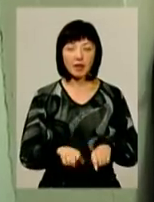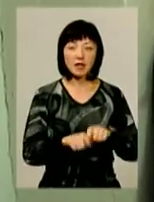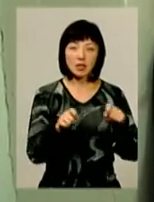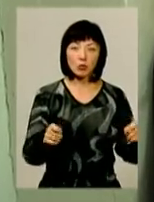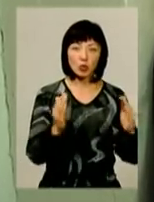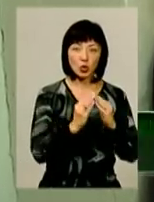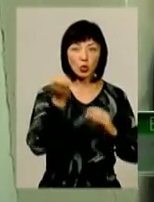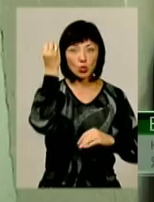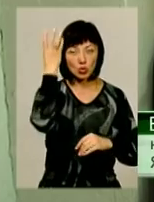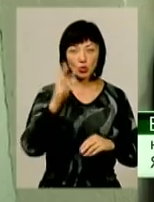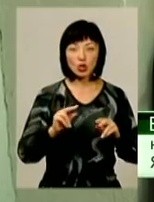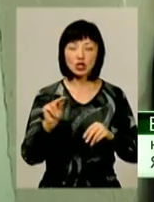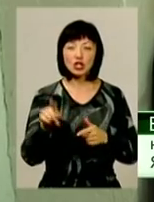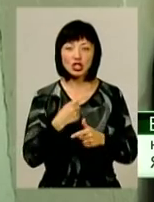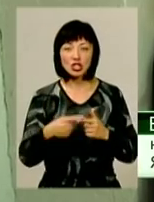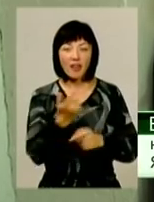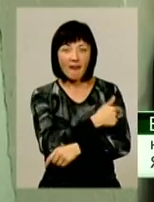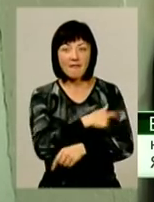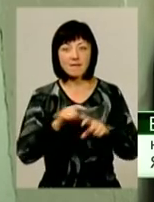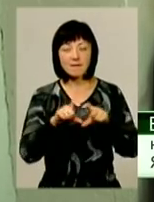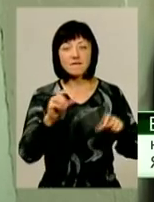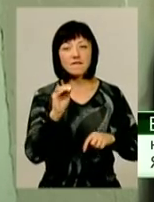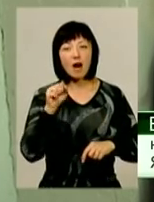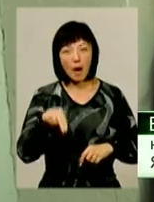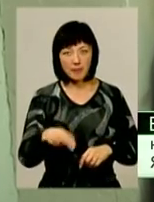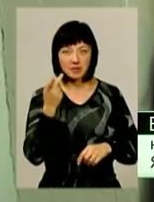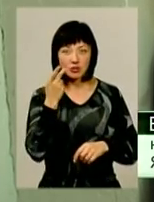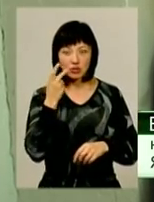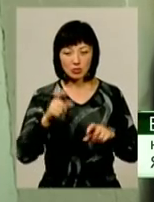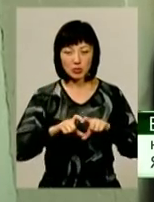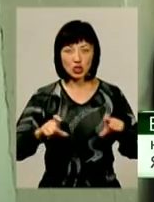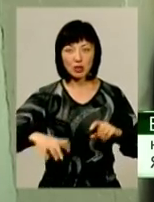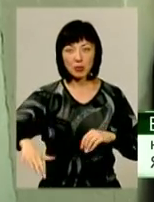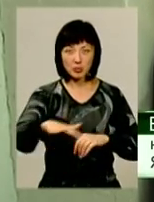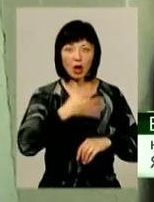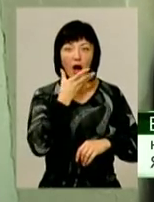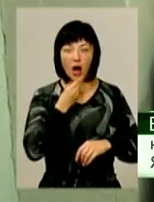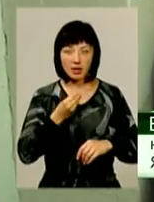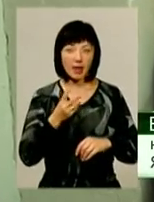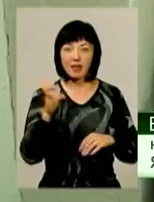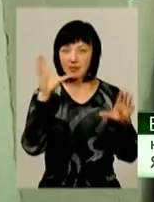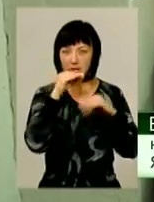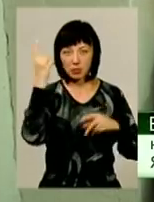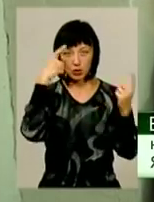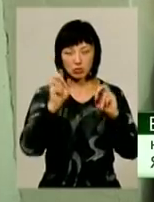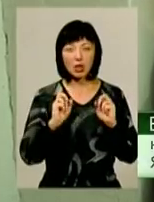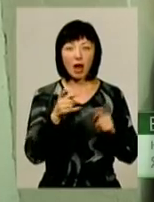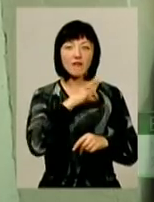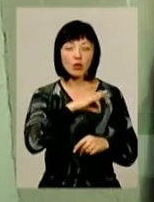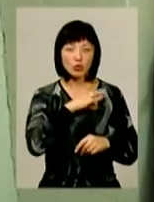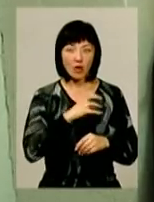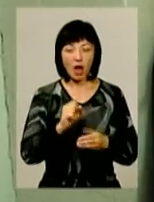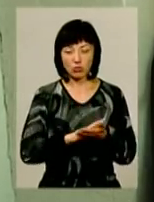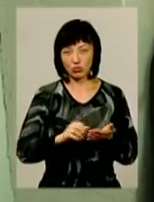будинок культури, чи ФАП, тому що зазвичай шкільні приміщення – це гарні приміщення. Навіть не встигли придумати, як використовувати,